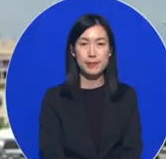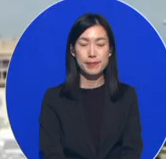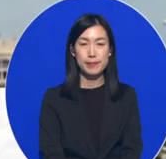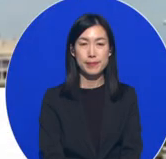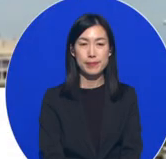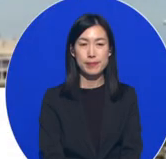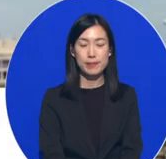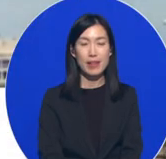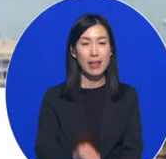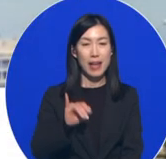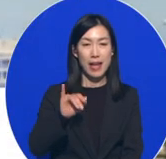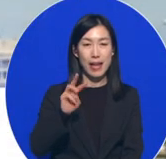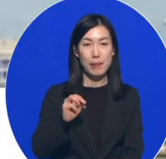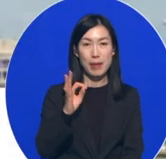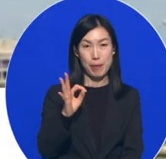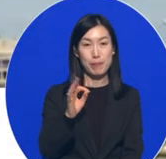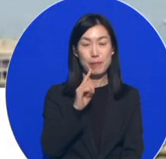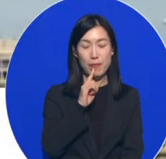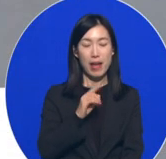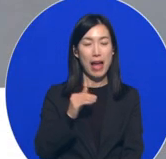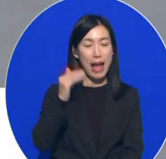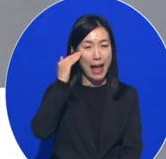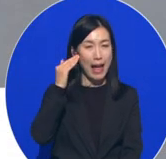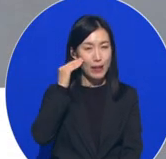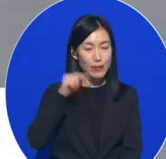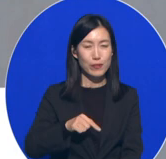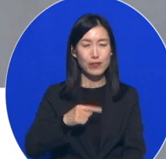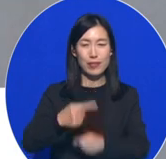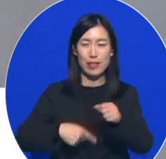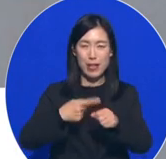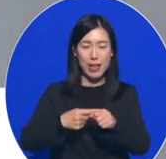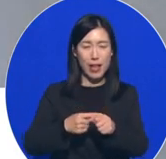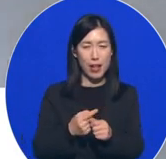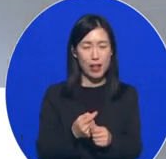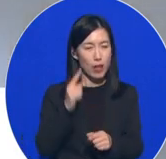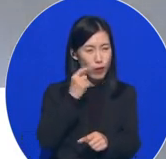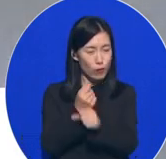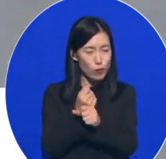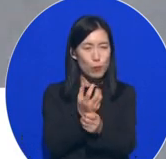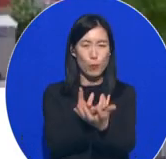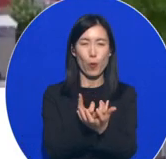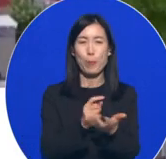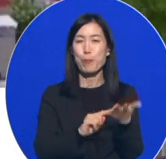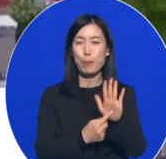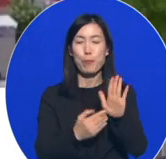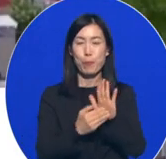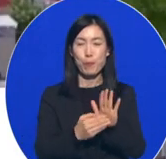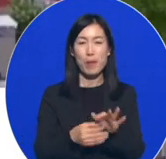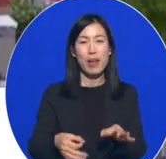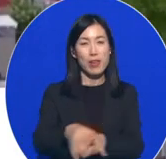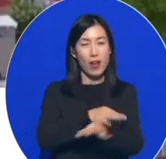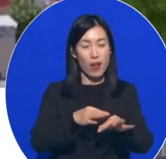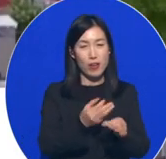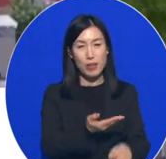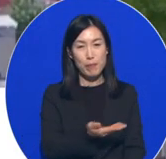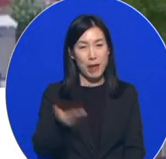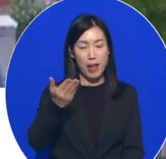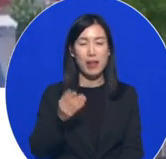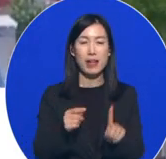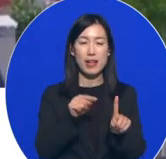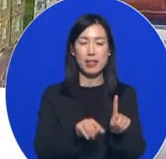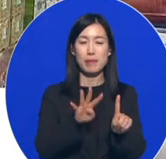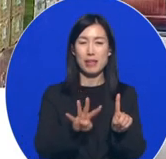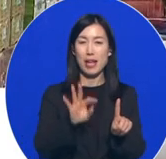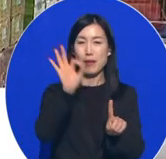아프가 2023년 한국 연례협의 보고서를 발표했습니다 올해 경제성장률 전망치는 1.4%